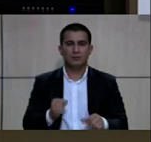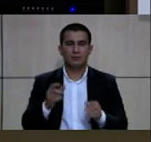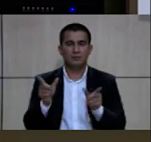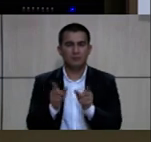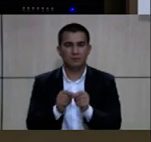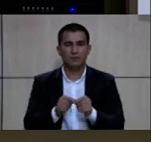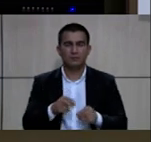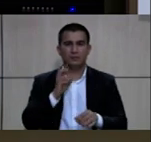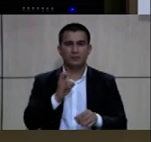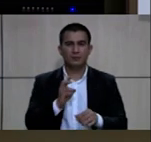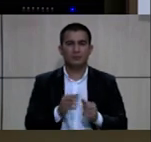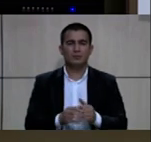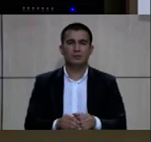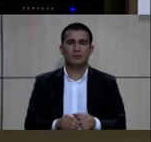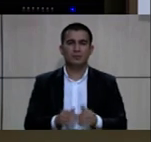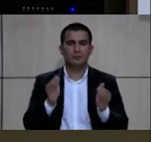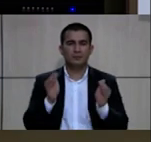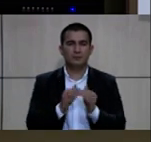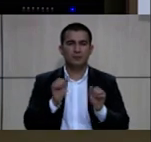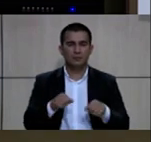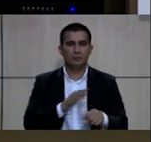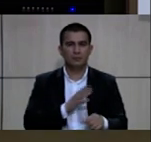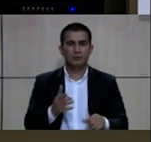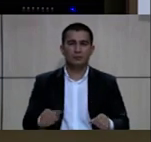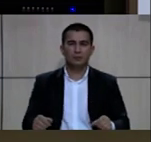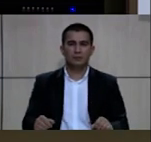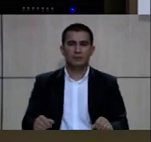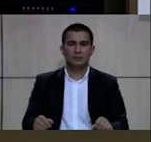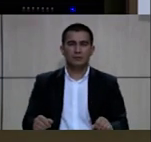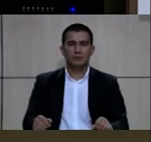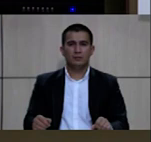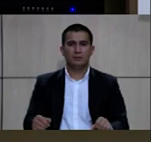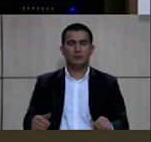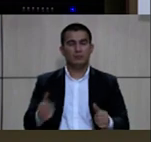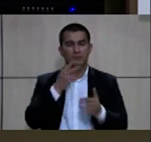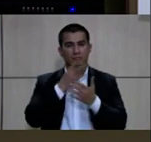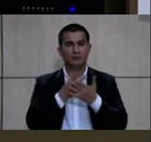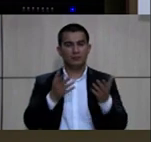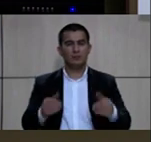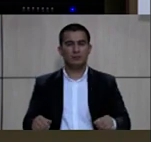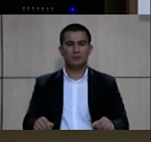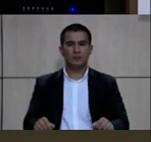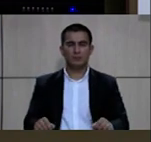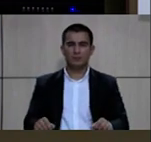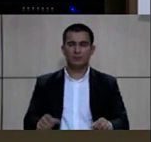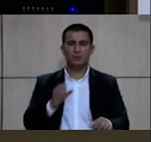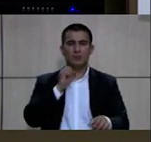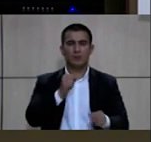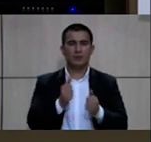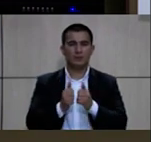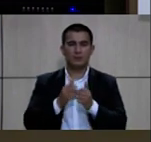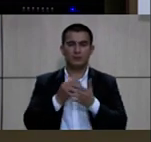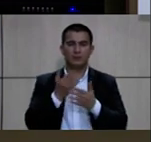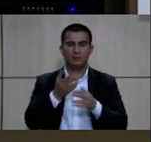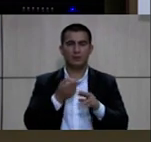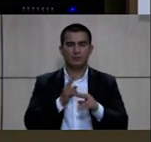qo'shilgan B dan kichik bo'lishi kerak. Endi ko'ramiz hozir siz bilan. Demek A tomon